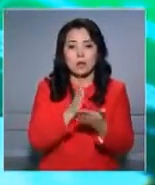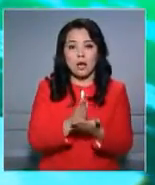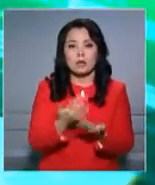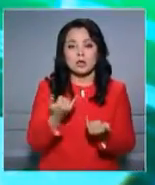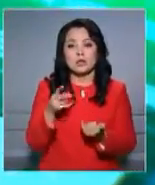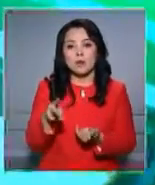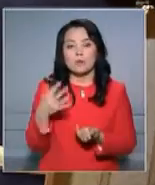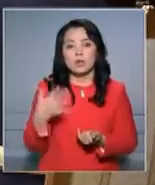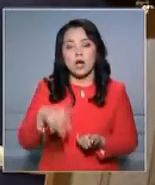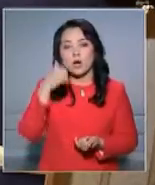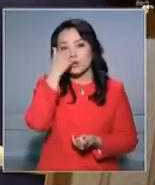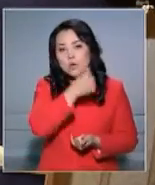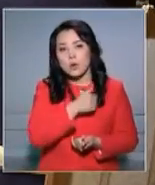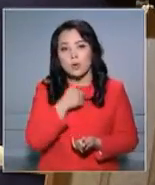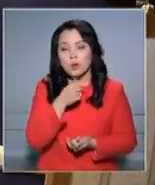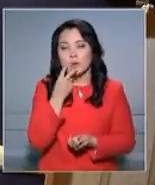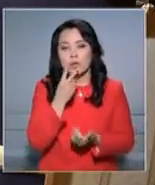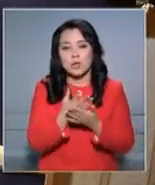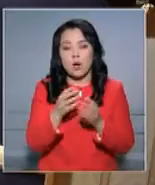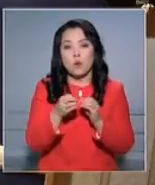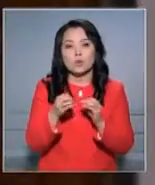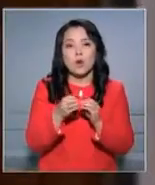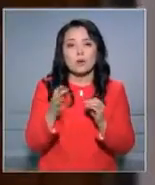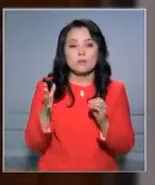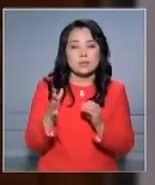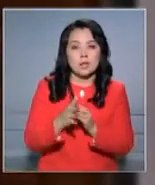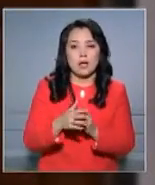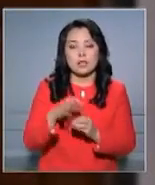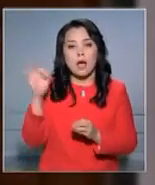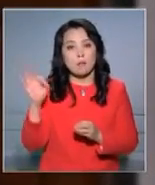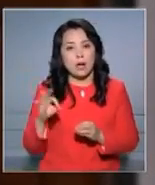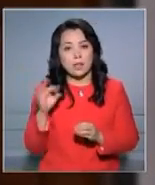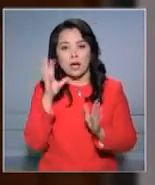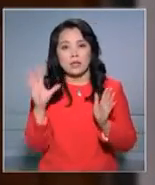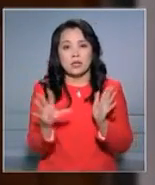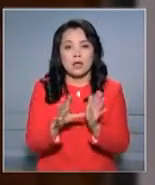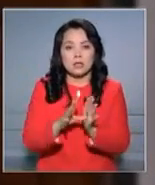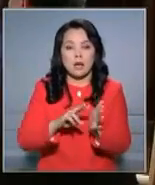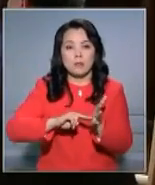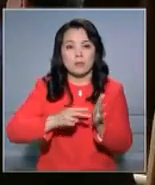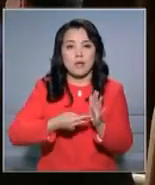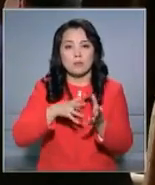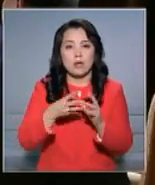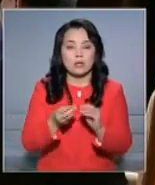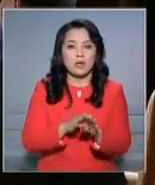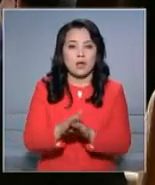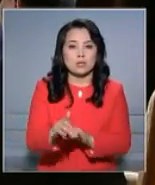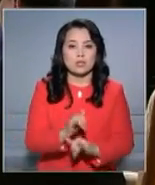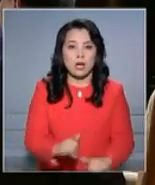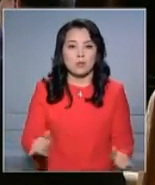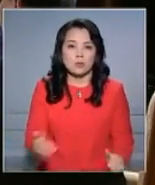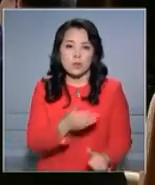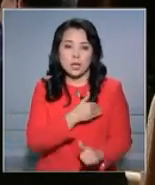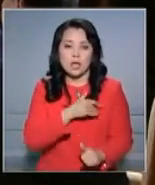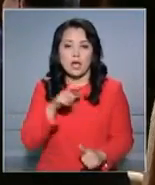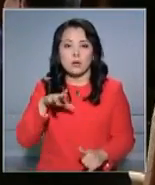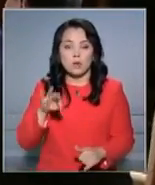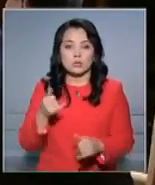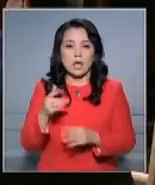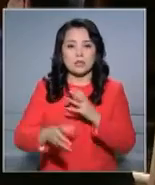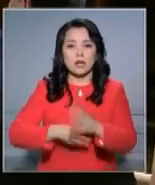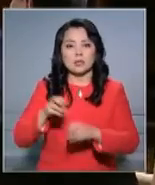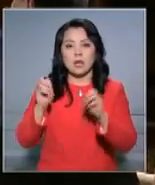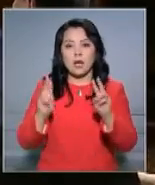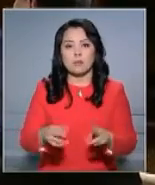дейін қуаттың 10-15% баламалы энергия көздері арқылы өндіру мақсаты тұр. Сондықтан экспо халықаралық көрмесі аясында